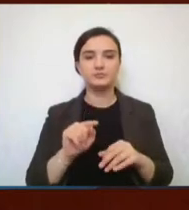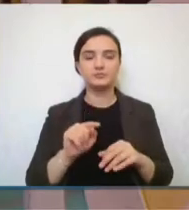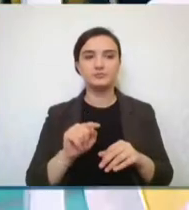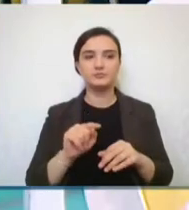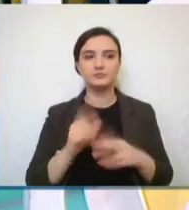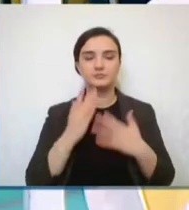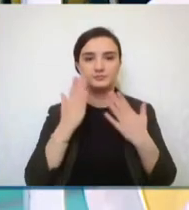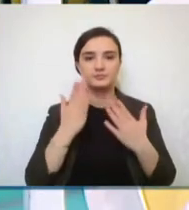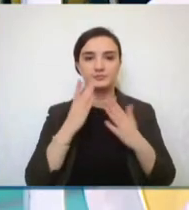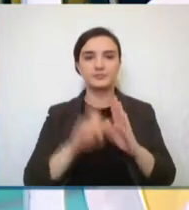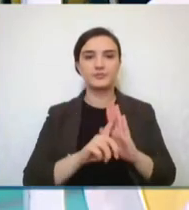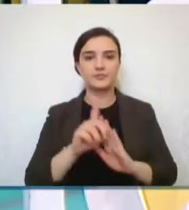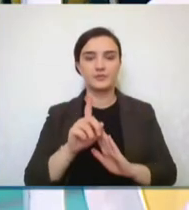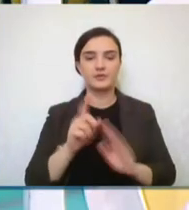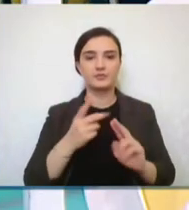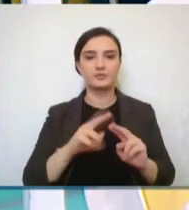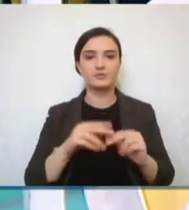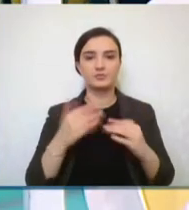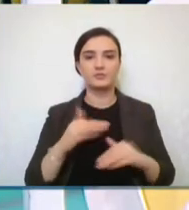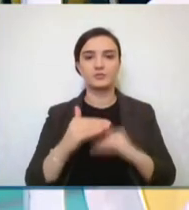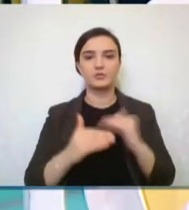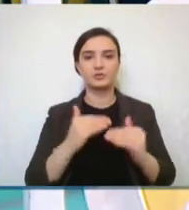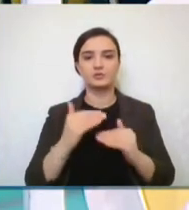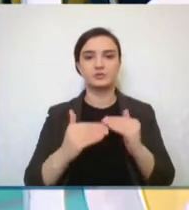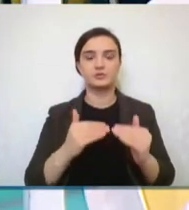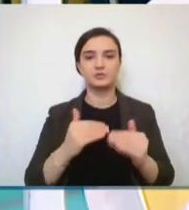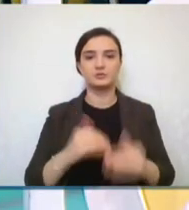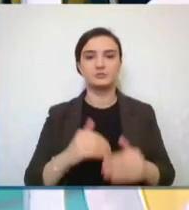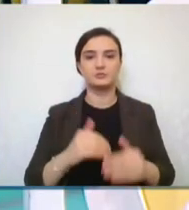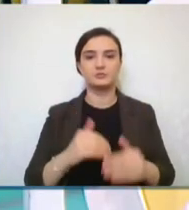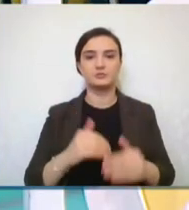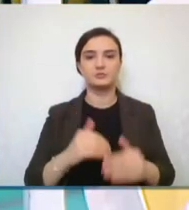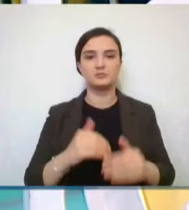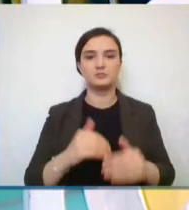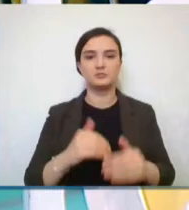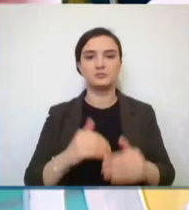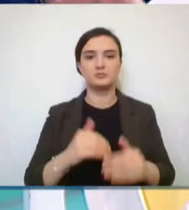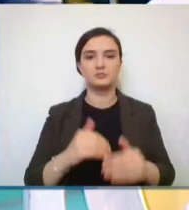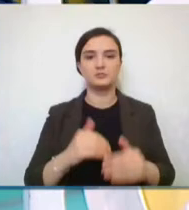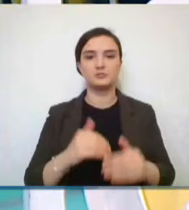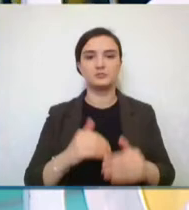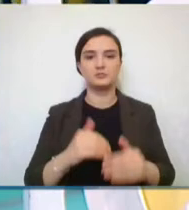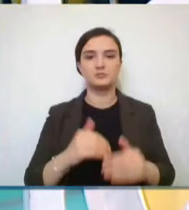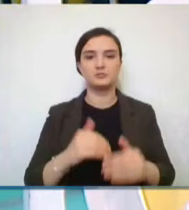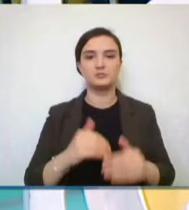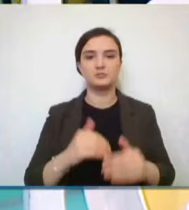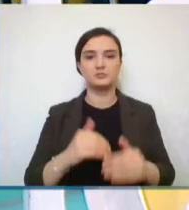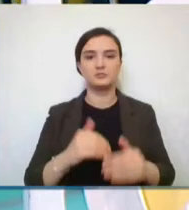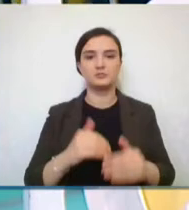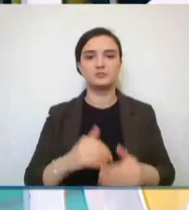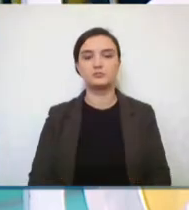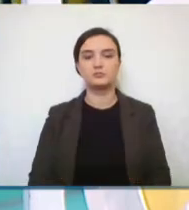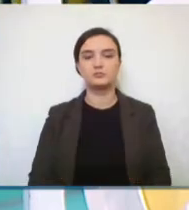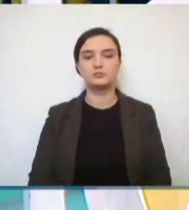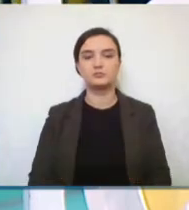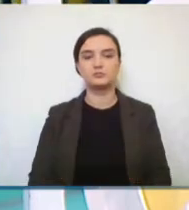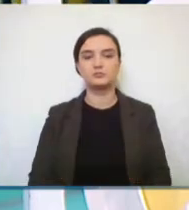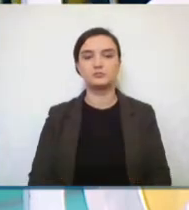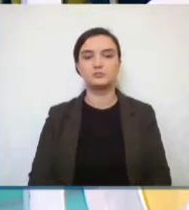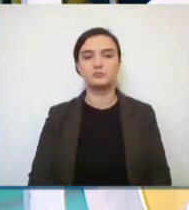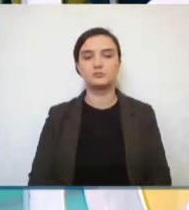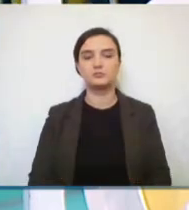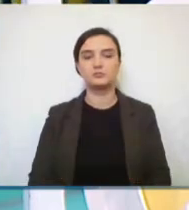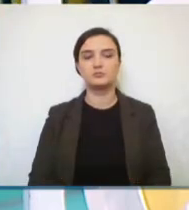დავიწყე. ეს უკვე პროგრესია. შეიძლება და ფილმი მქონდა და სანახავი, არ ვიცი, სახში, რომელსაც ვეძებდი, ან რაღაცა